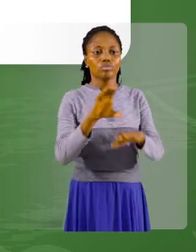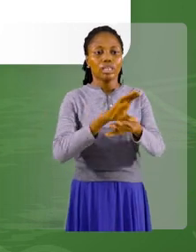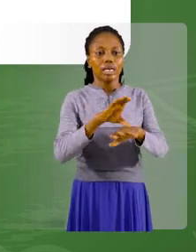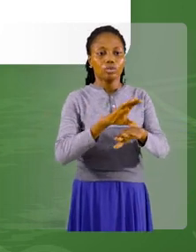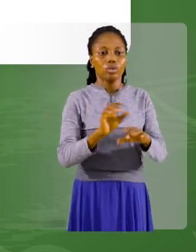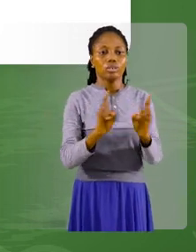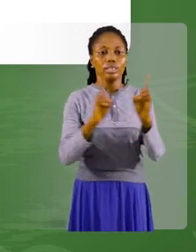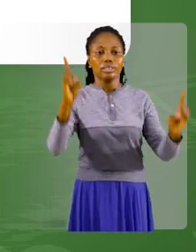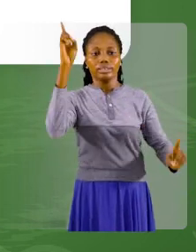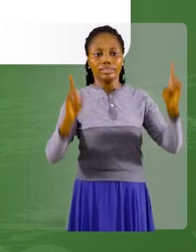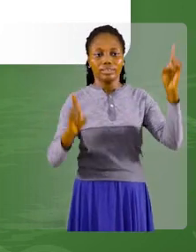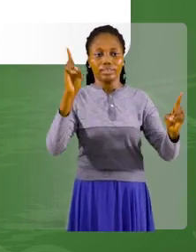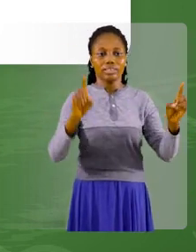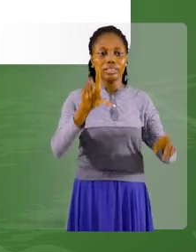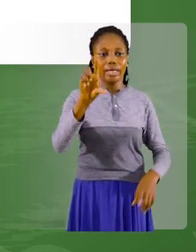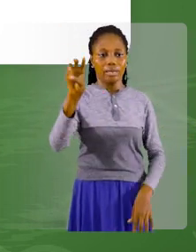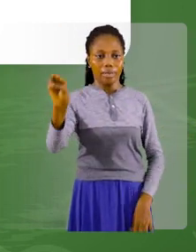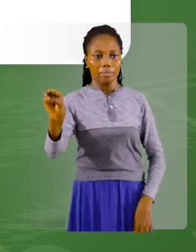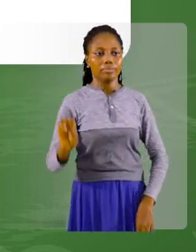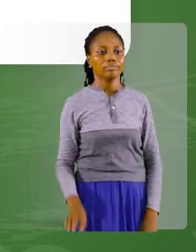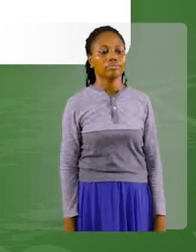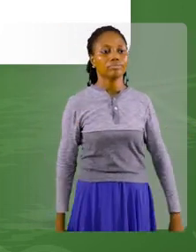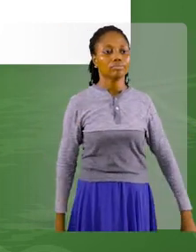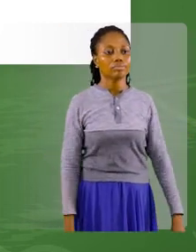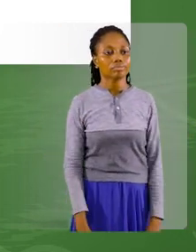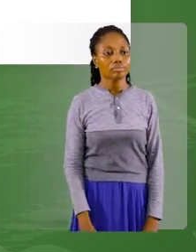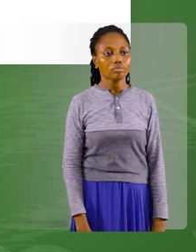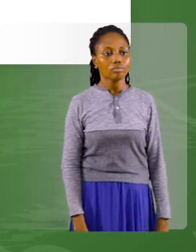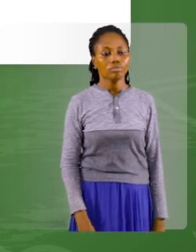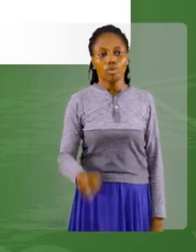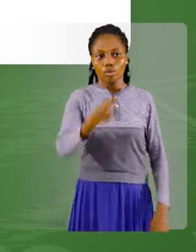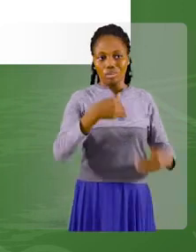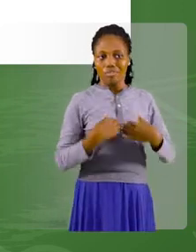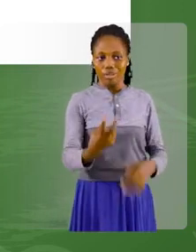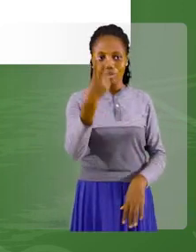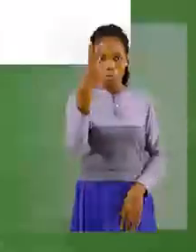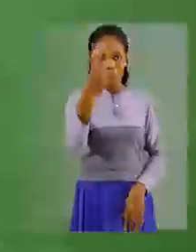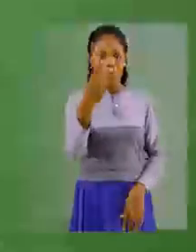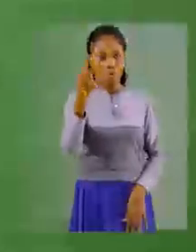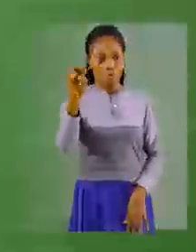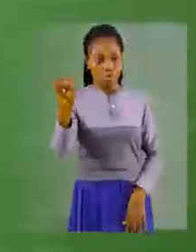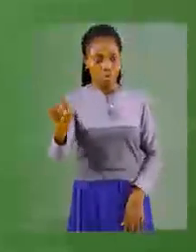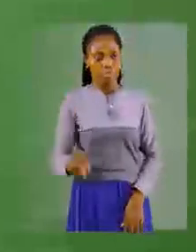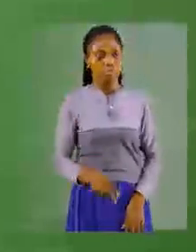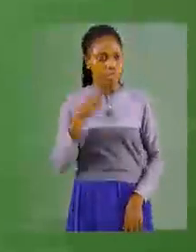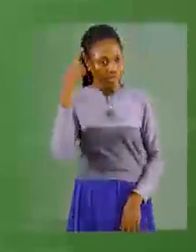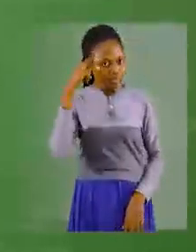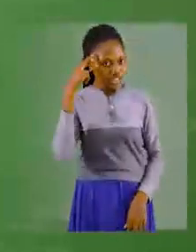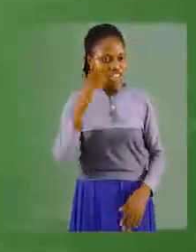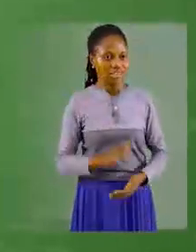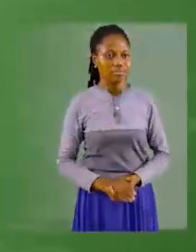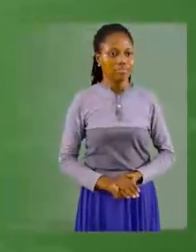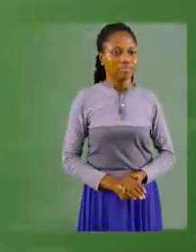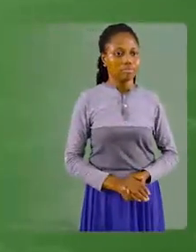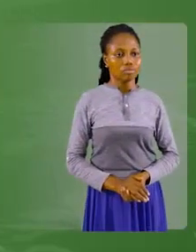Calcule la distance LM. Vous avez 2 minutes pour cet exercice et nous passons